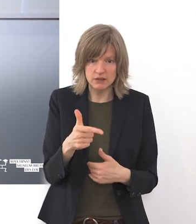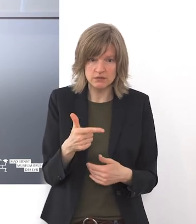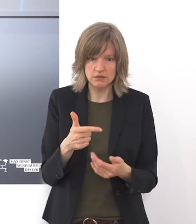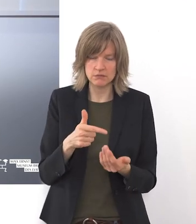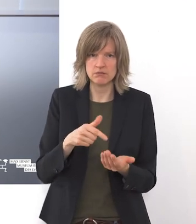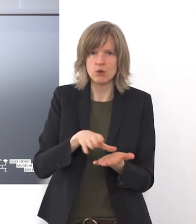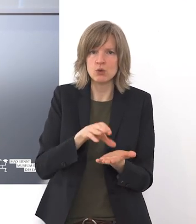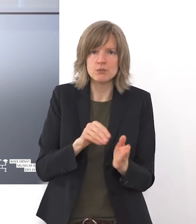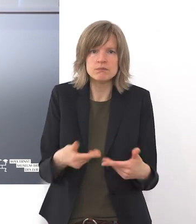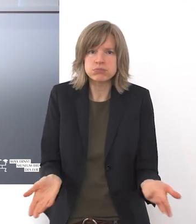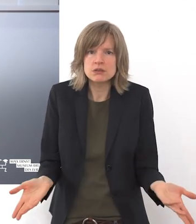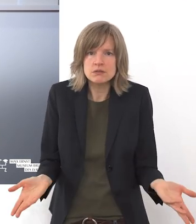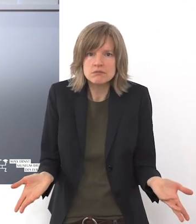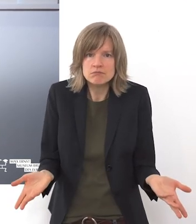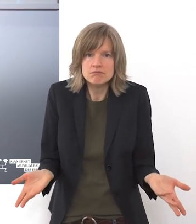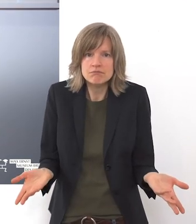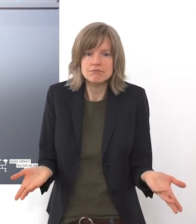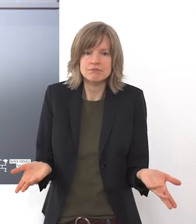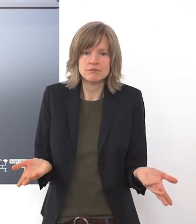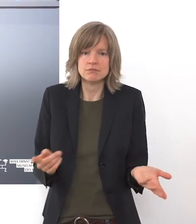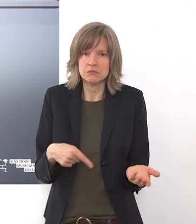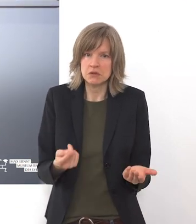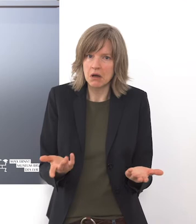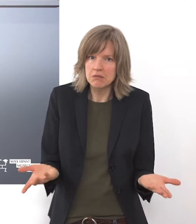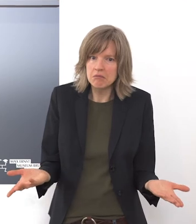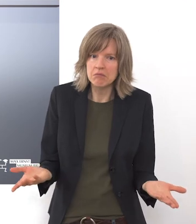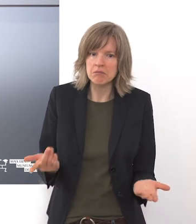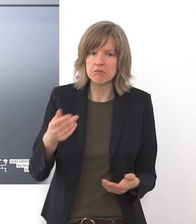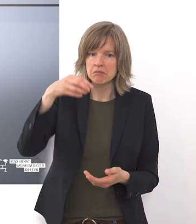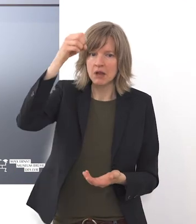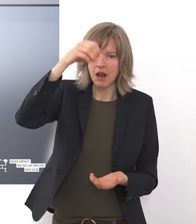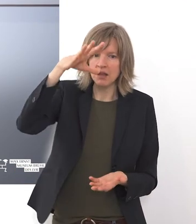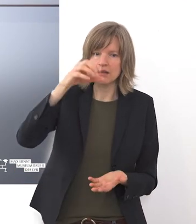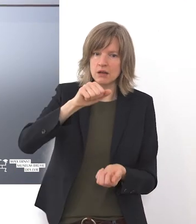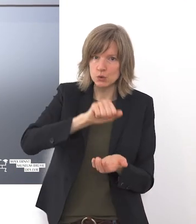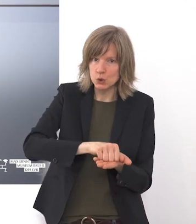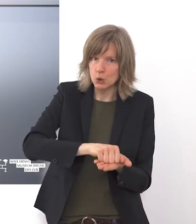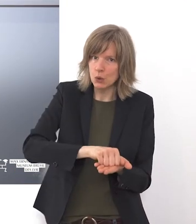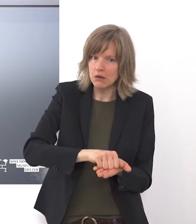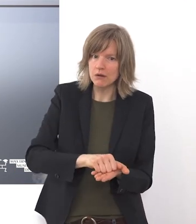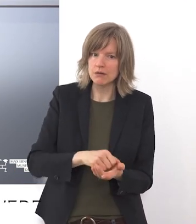nicht so ausgereift gewesen ist und er dafür das Verfahren des Lichtdrucks verwendet hat. Und